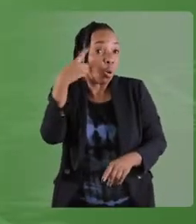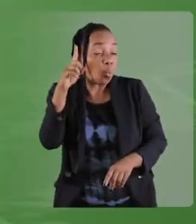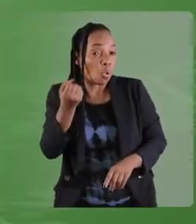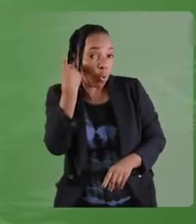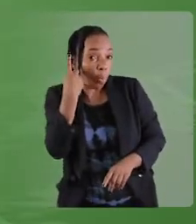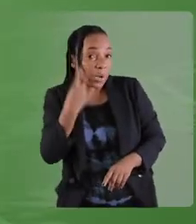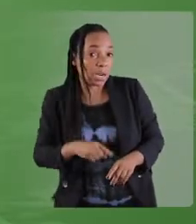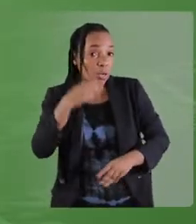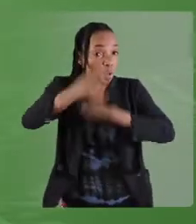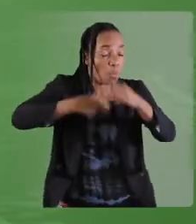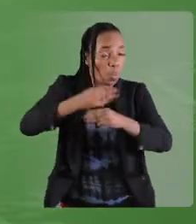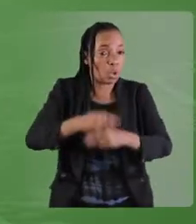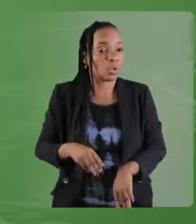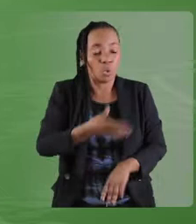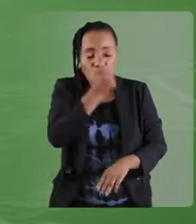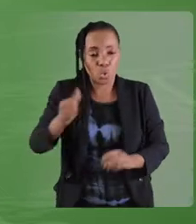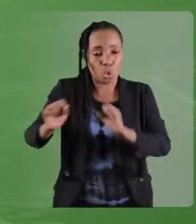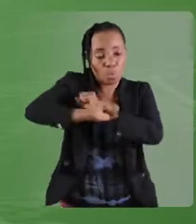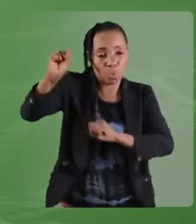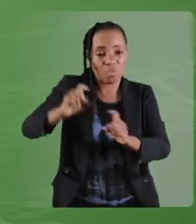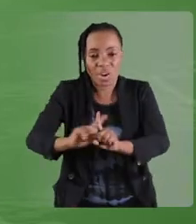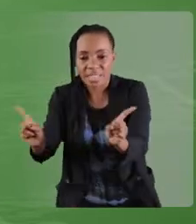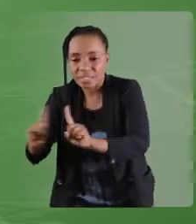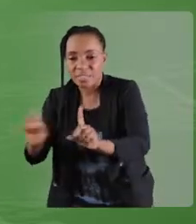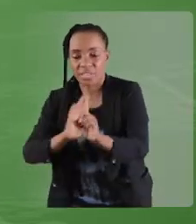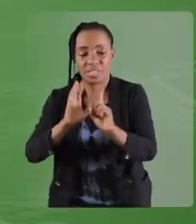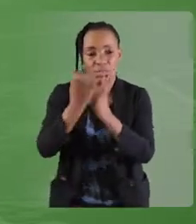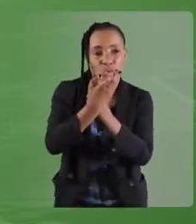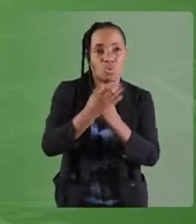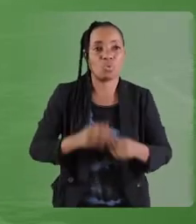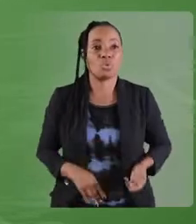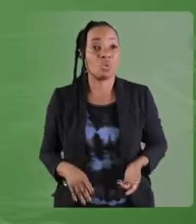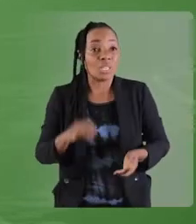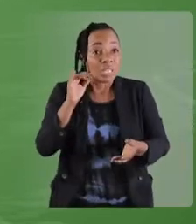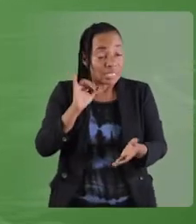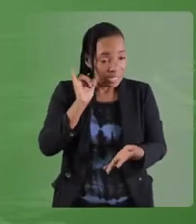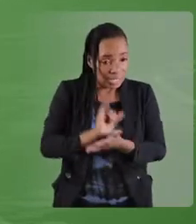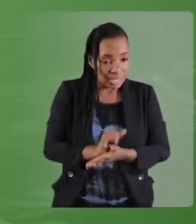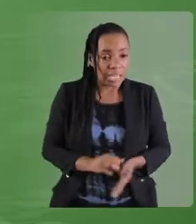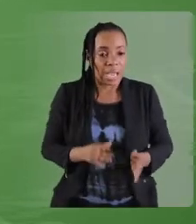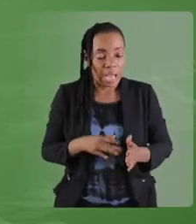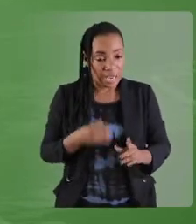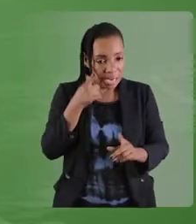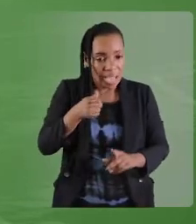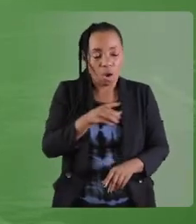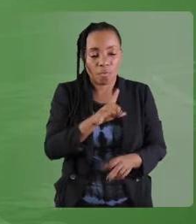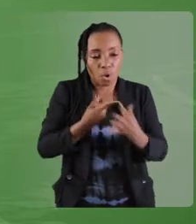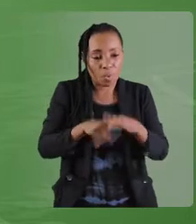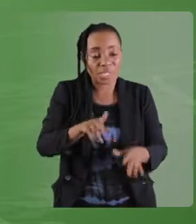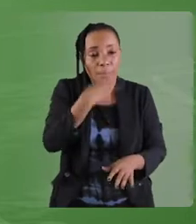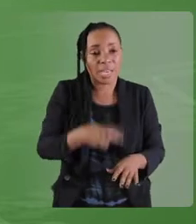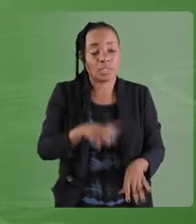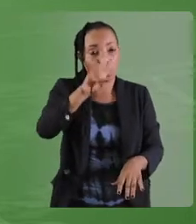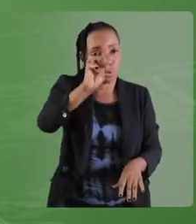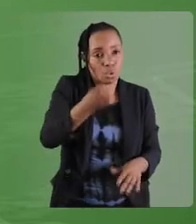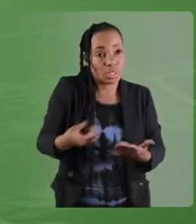il faut promouvoir la diversité culturelle. C'est cela qui nous conduit à notre deuxième